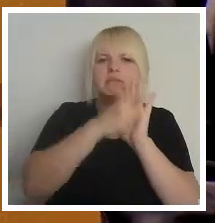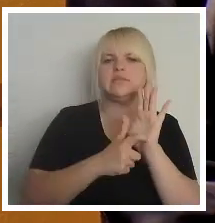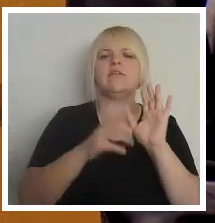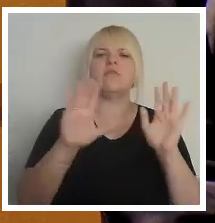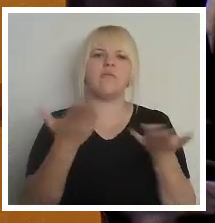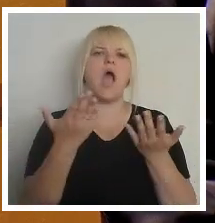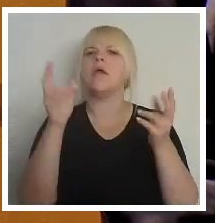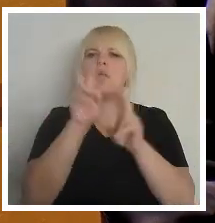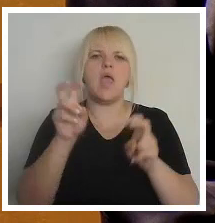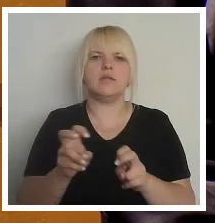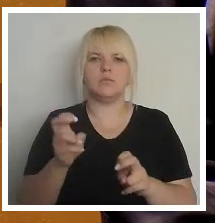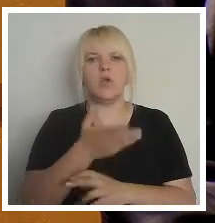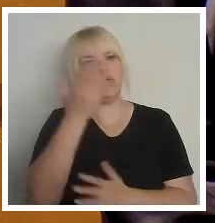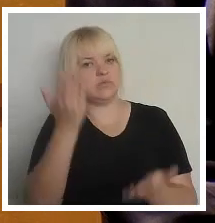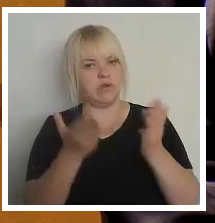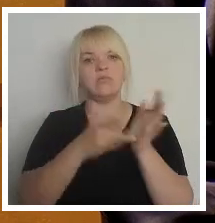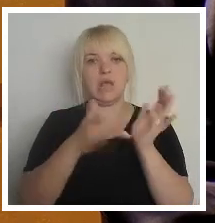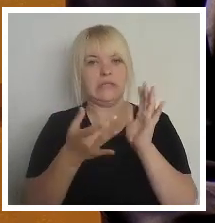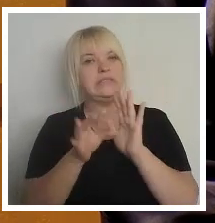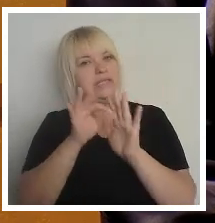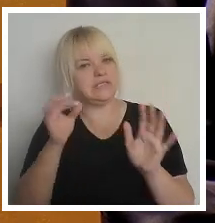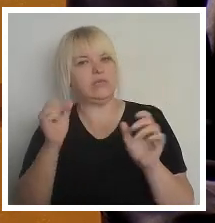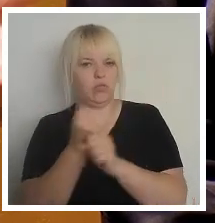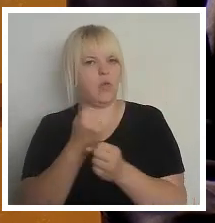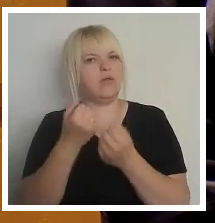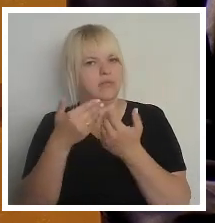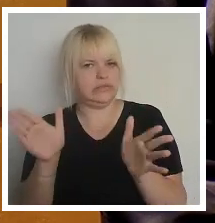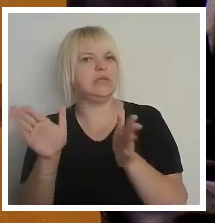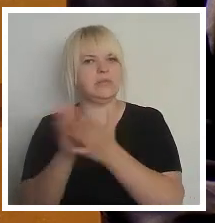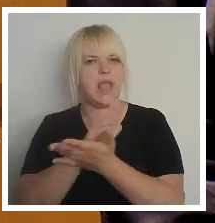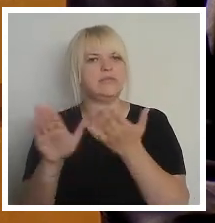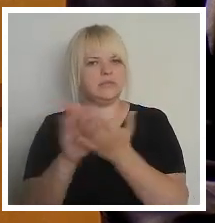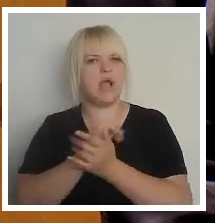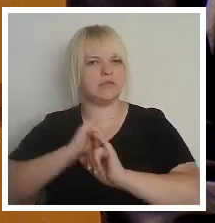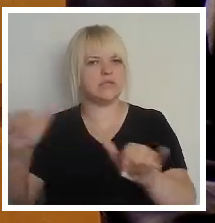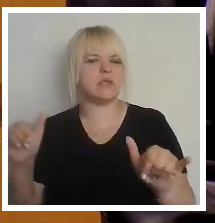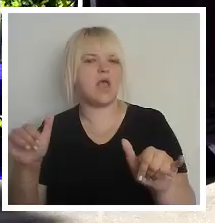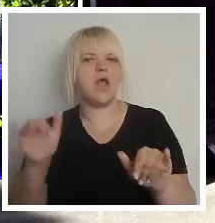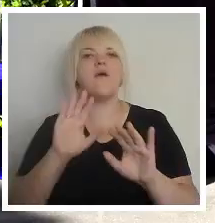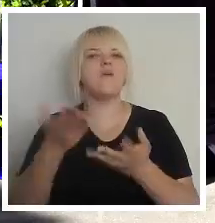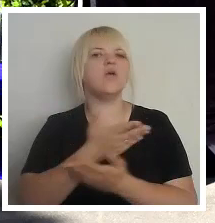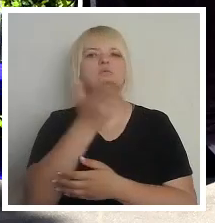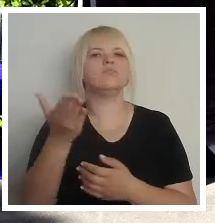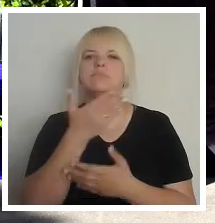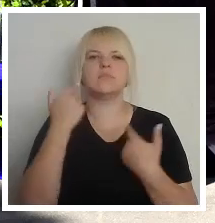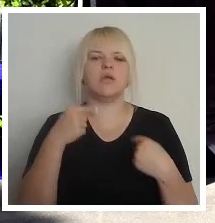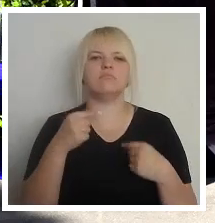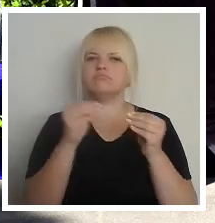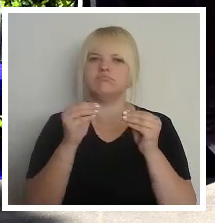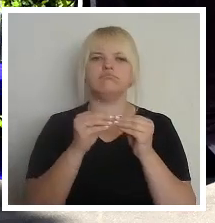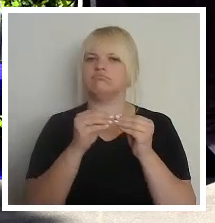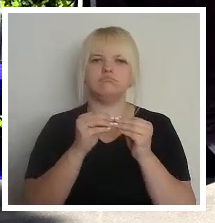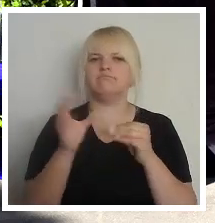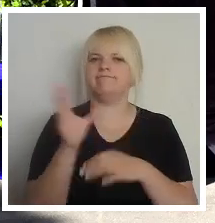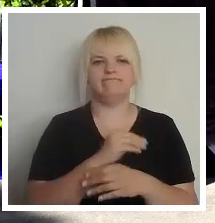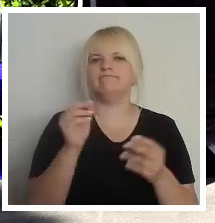varbūt jūs darījāt kaut kādus izņēmumus un tomēr ļāvāt, lai plašāka auditorija tiek. Vai jūs prāt, tas nav iedrīgi? Mums ir bijuši,